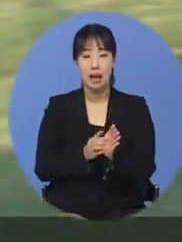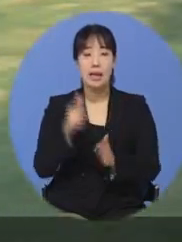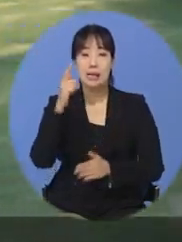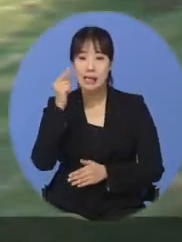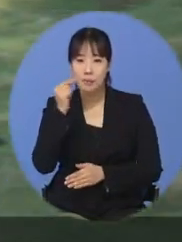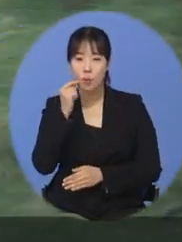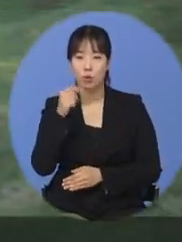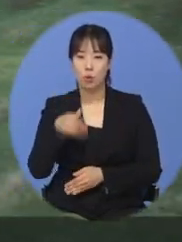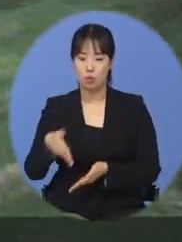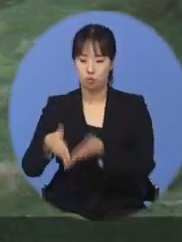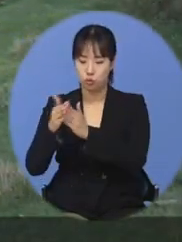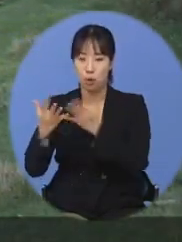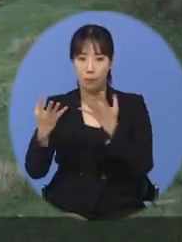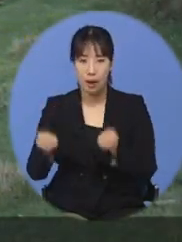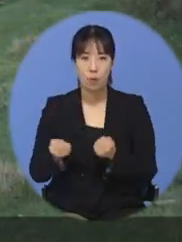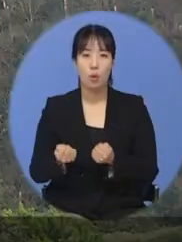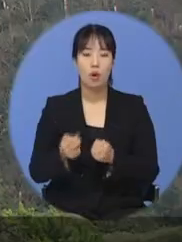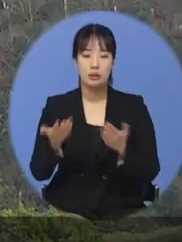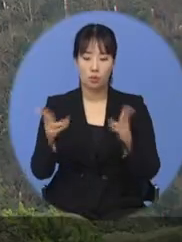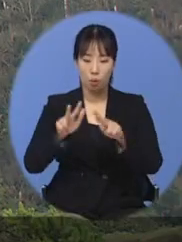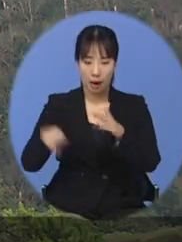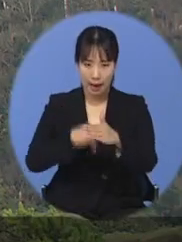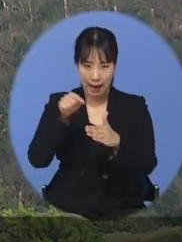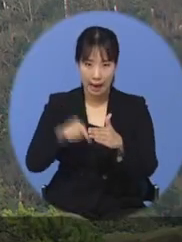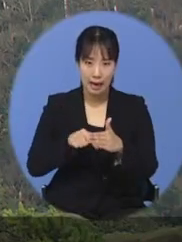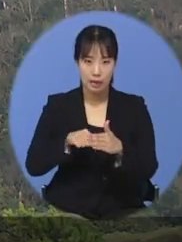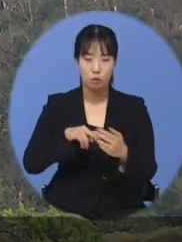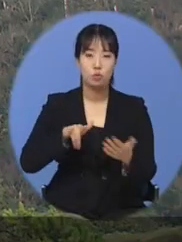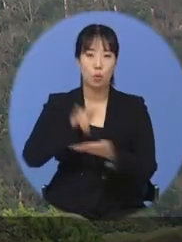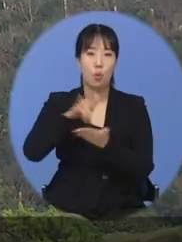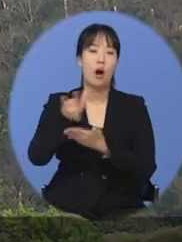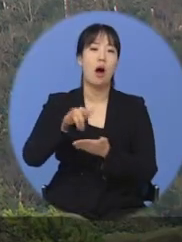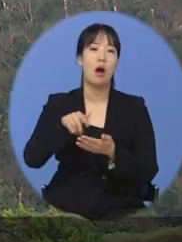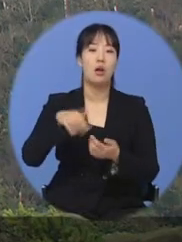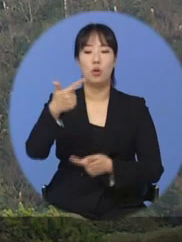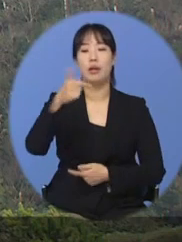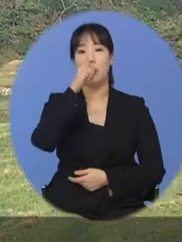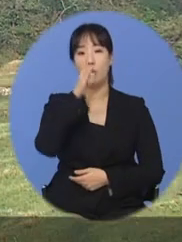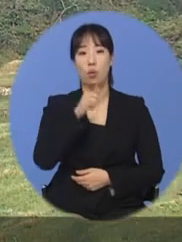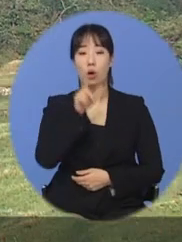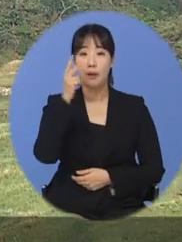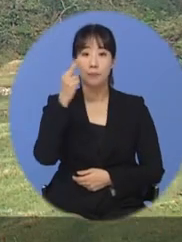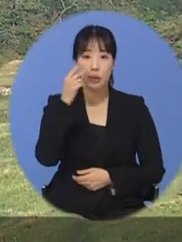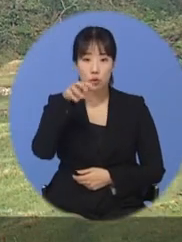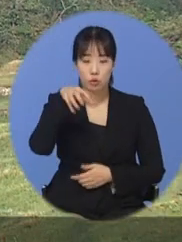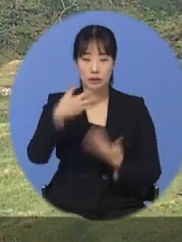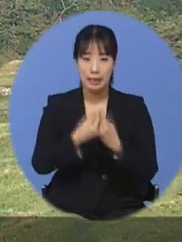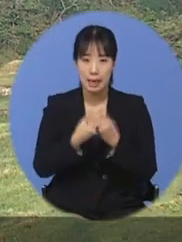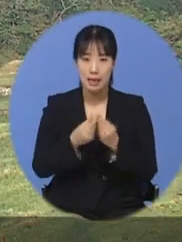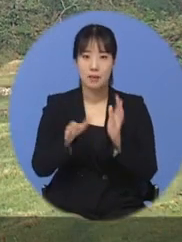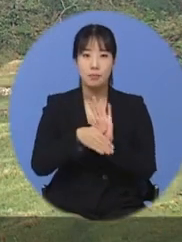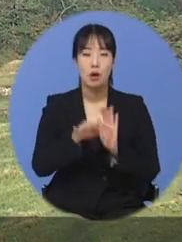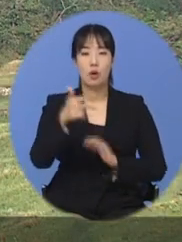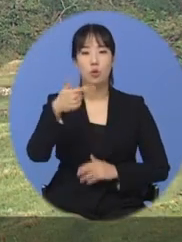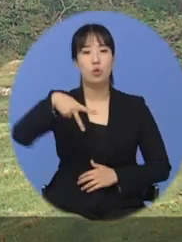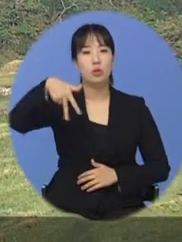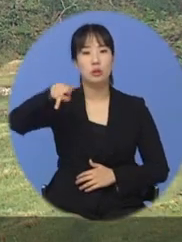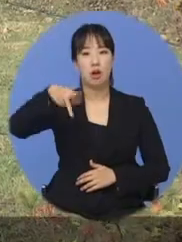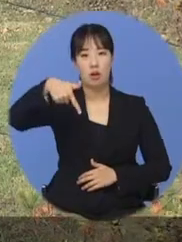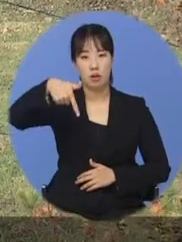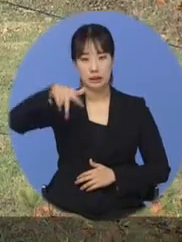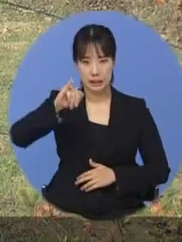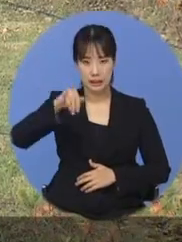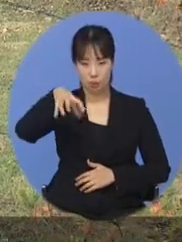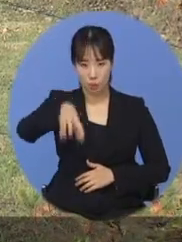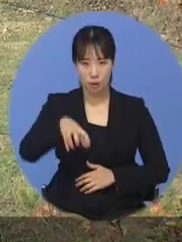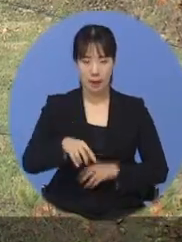있고 국립공원 안에 6개가 운영이 되고 있으며 미국의 철새 도래지인 뉴저지주의 케이프메이의